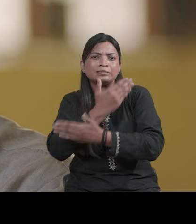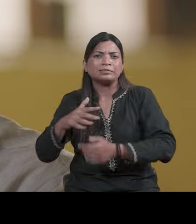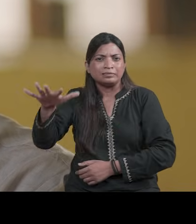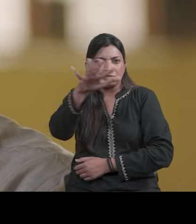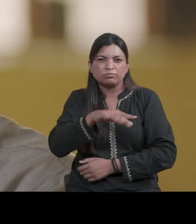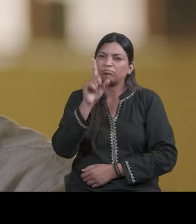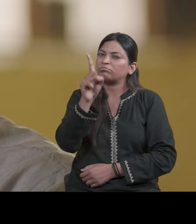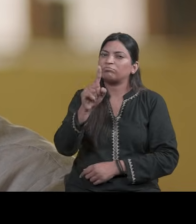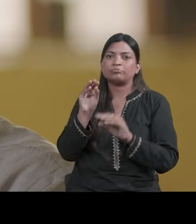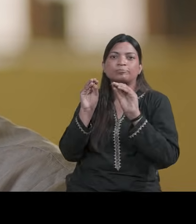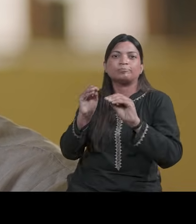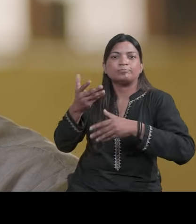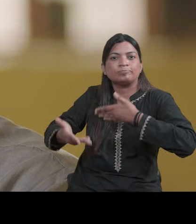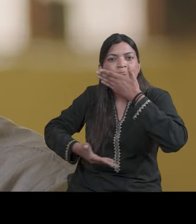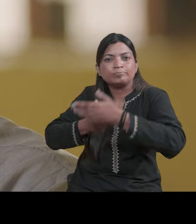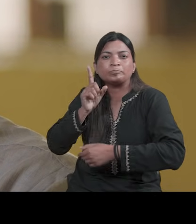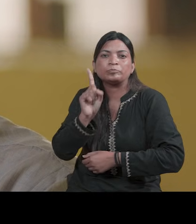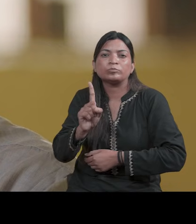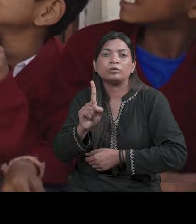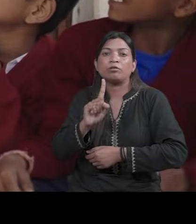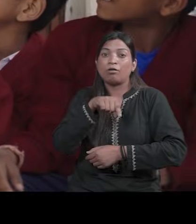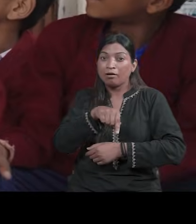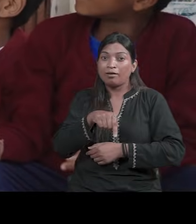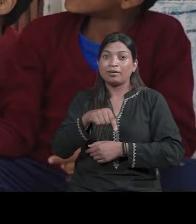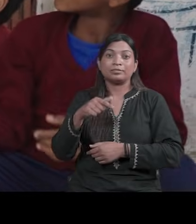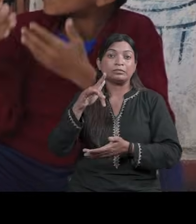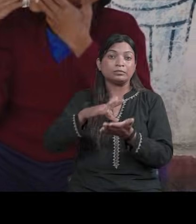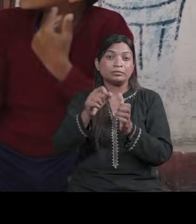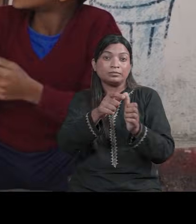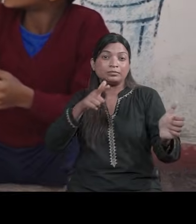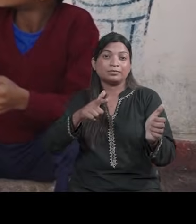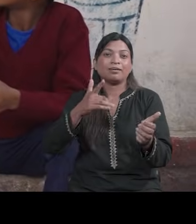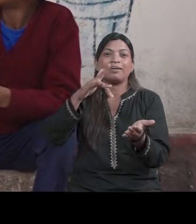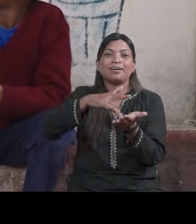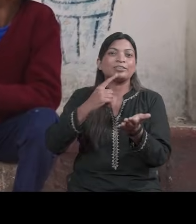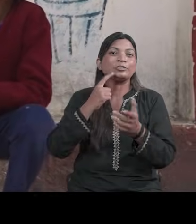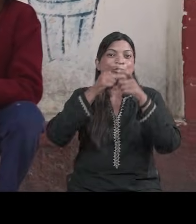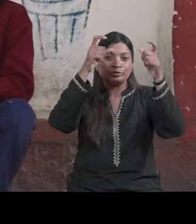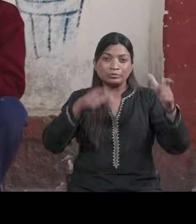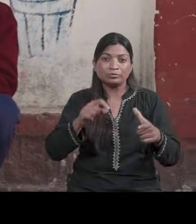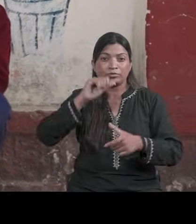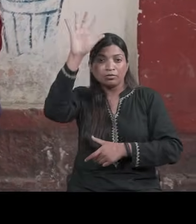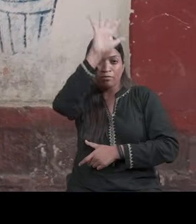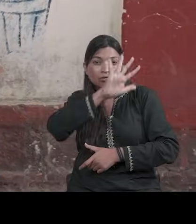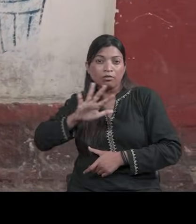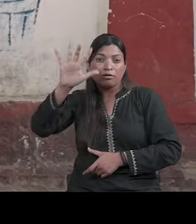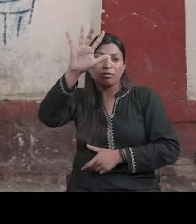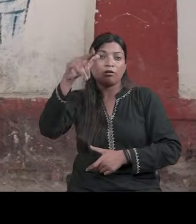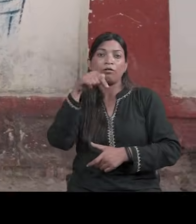ये सेंटर पूरे देश भर में यूनिक इसलिए है कि सबसे इंटीरियर का ज़िला है, ट्राइबल ज़िला है, जहाँ